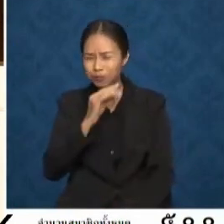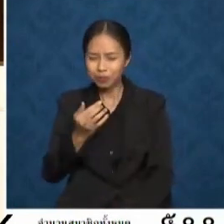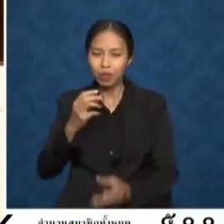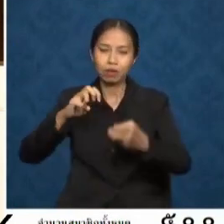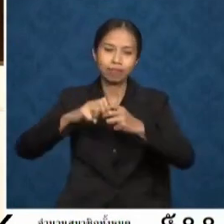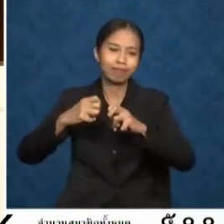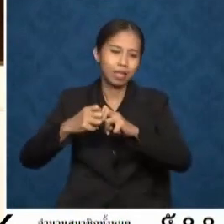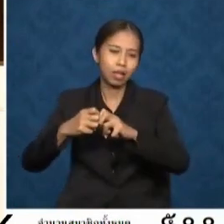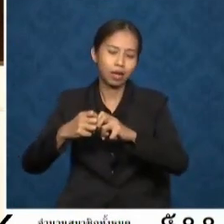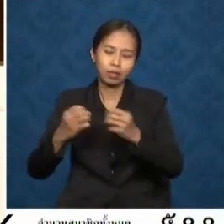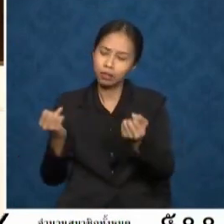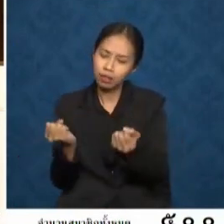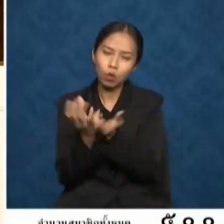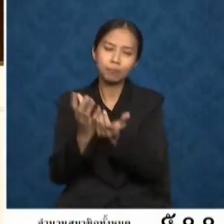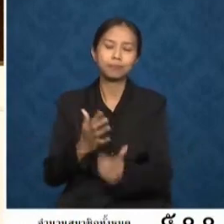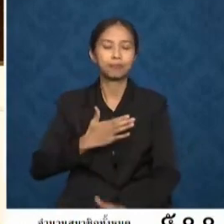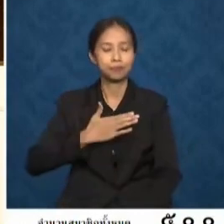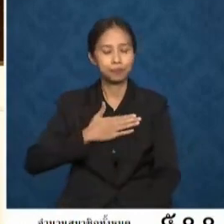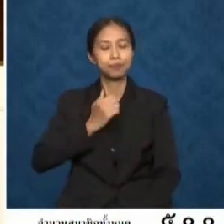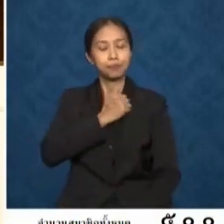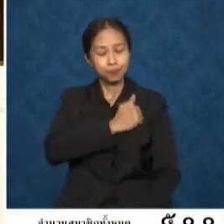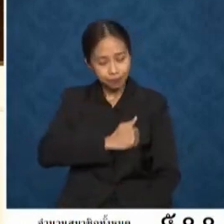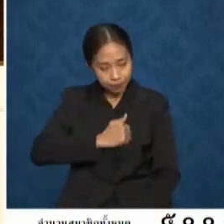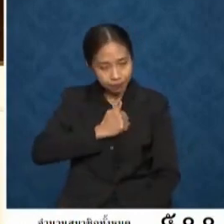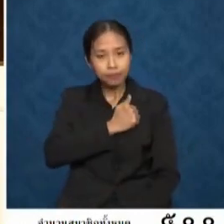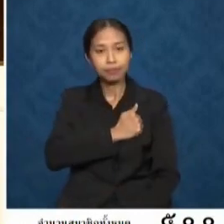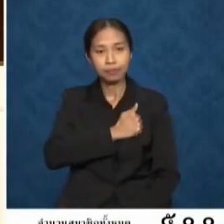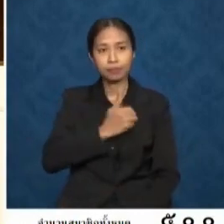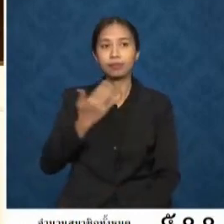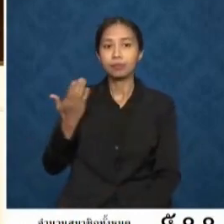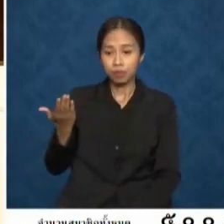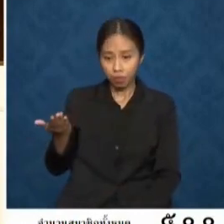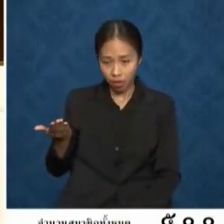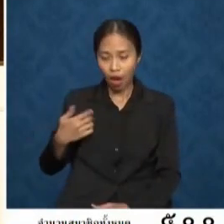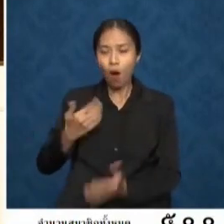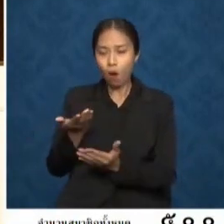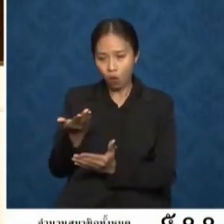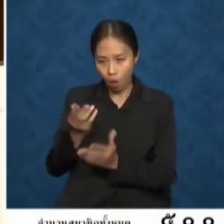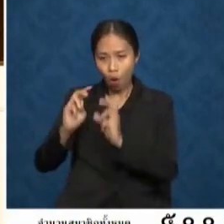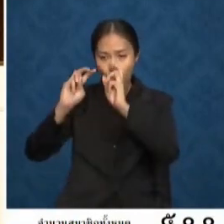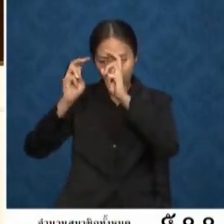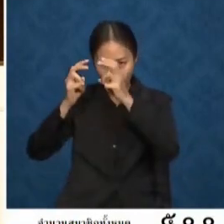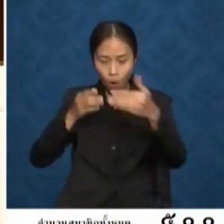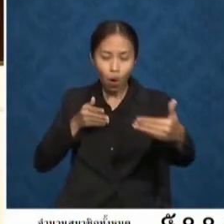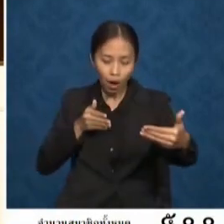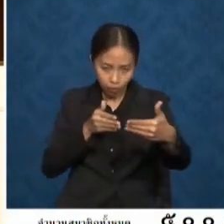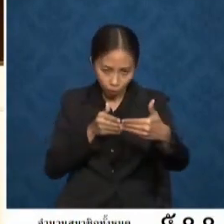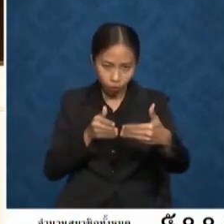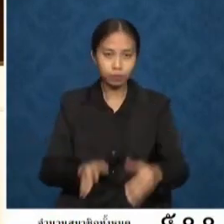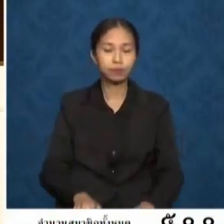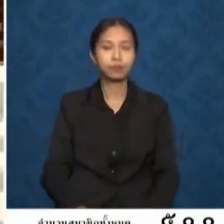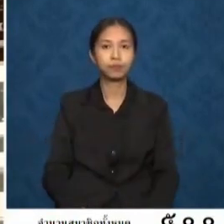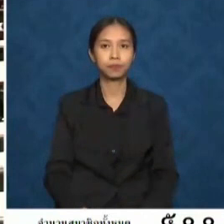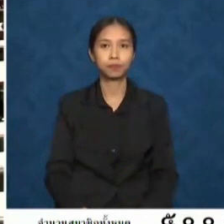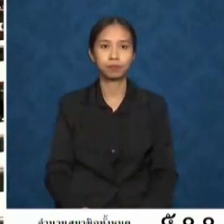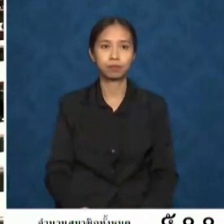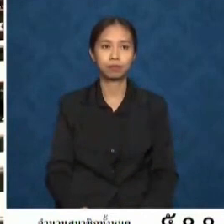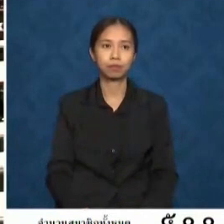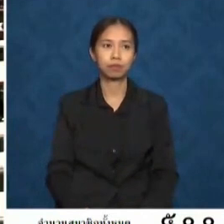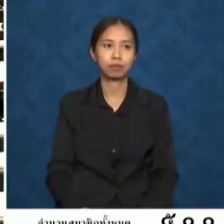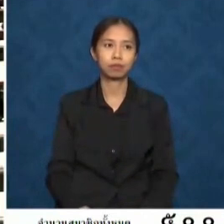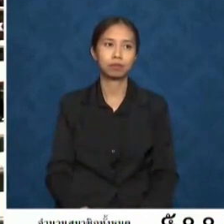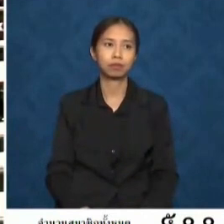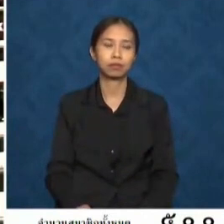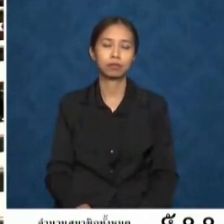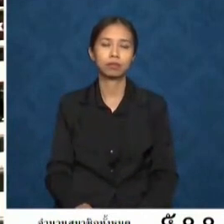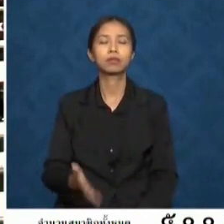เสียใจดวยนะครับเชิญครั ช่วยใหอยู่ใประเด็ครัขคครท่าน ในข้